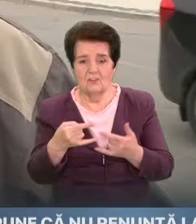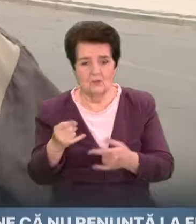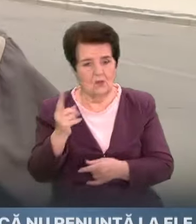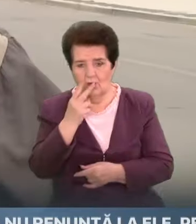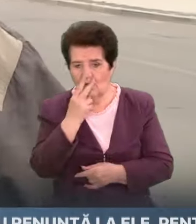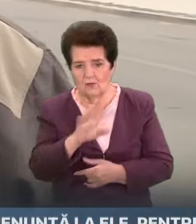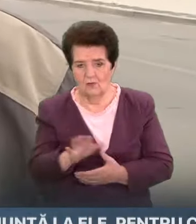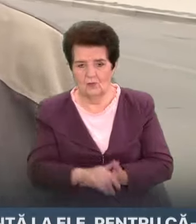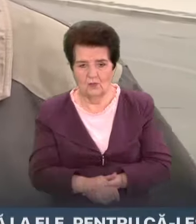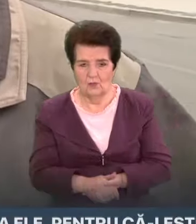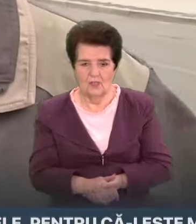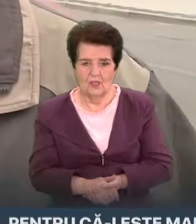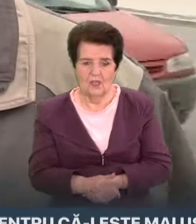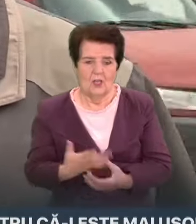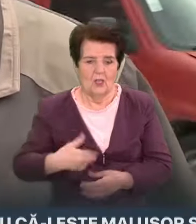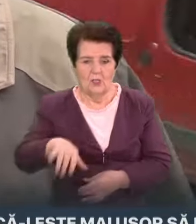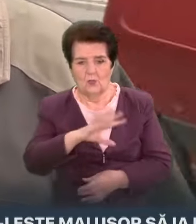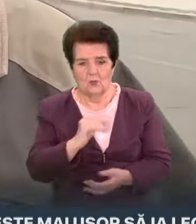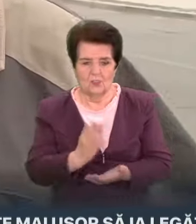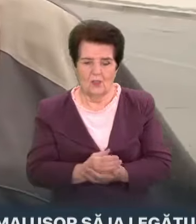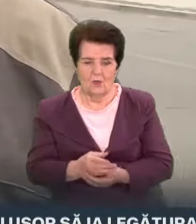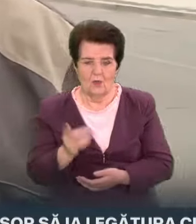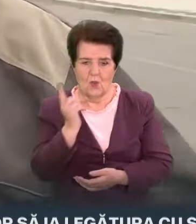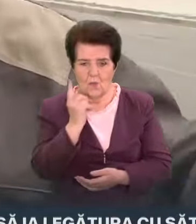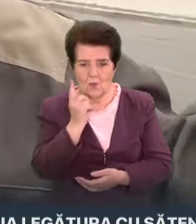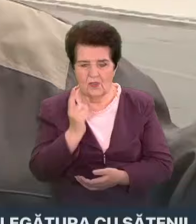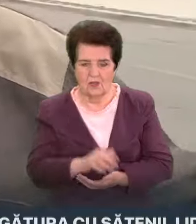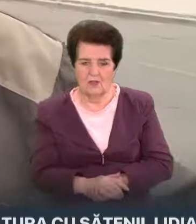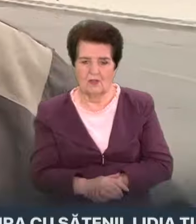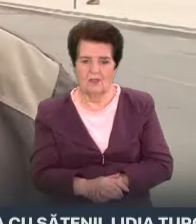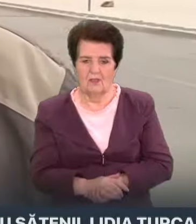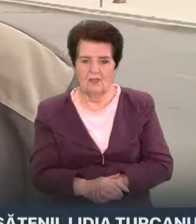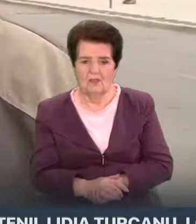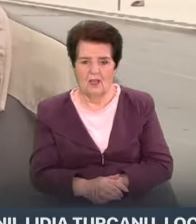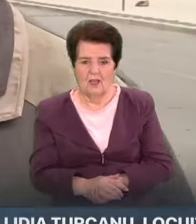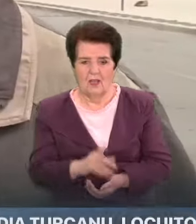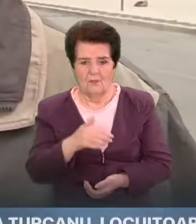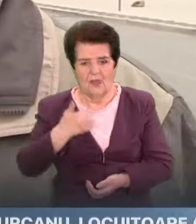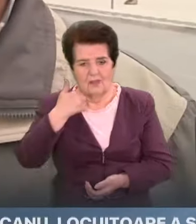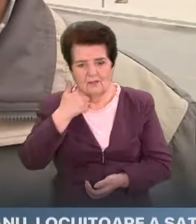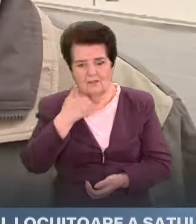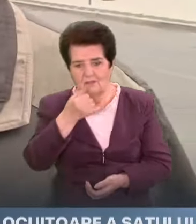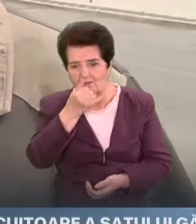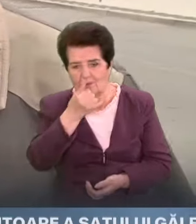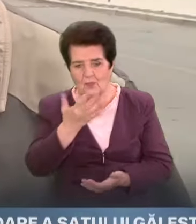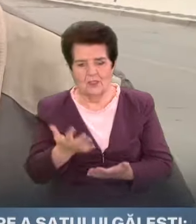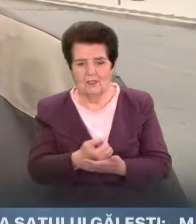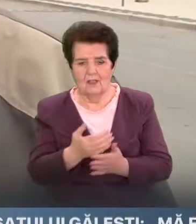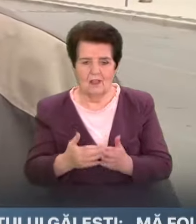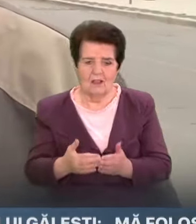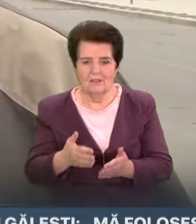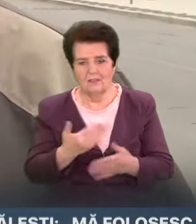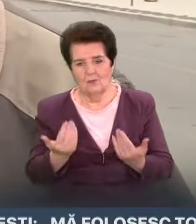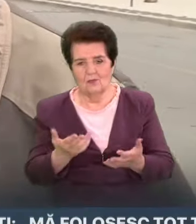sun pe fix, pentru că toți au mobile și dacă sunt pe fix, nu-l găsesc pe om acasă. Banul e acasă